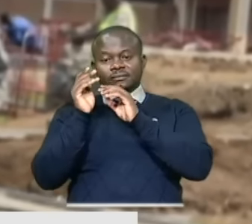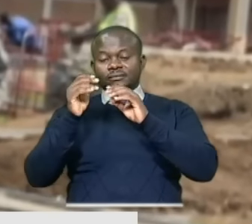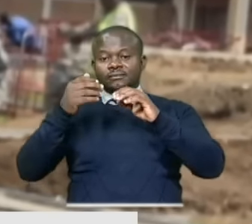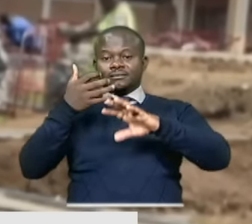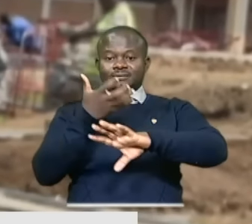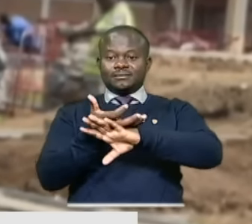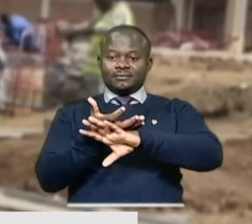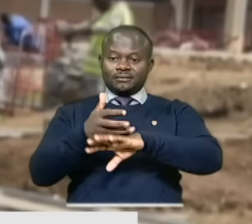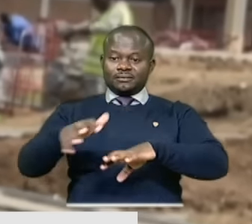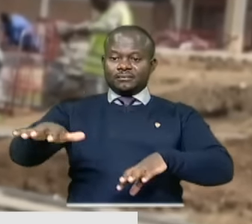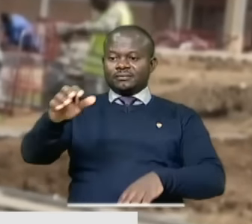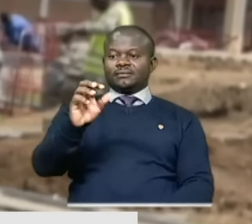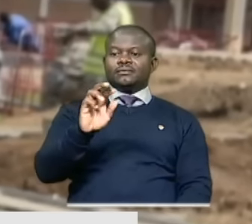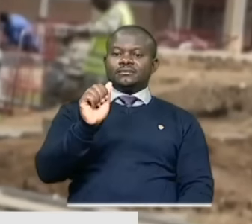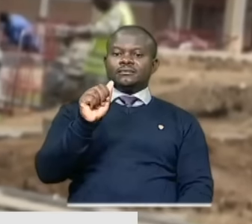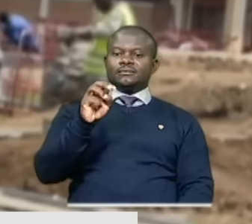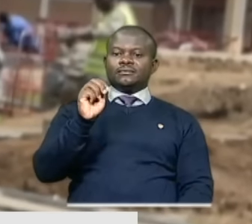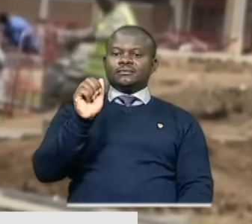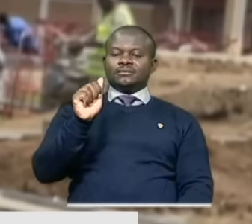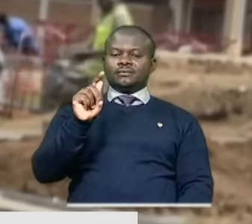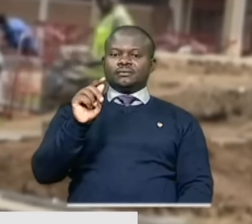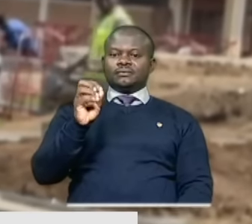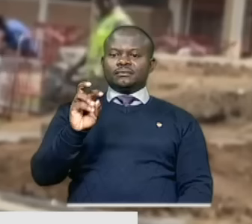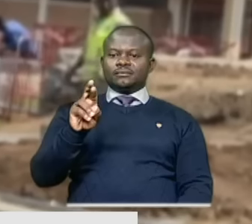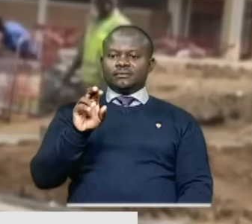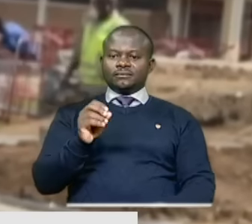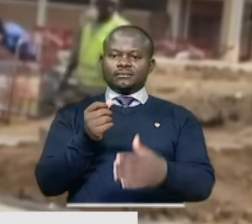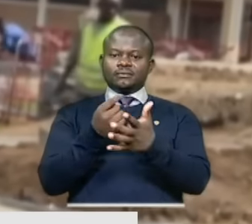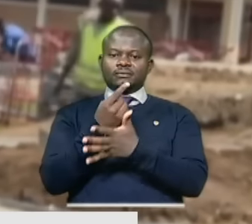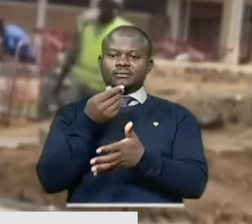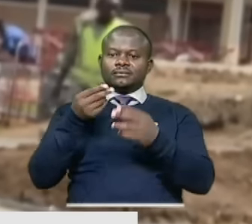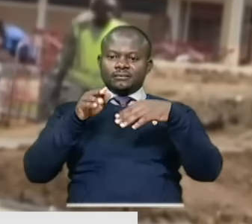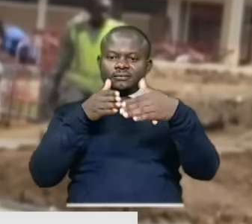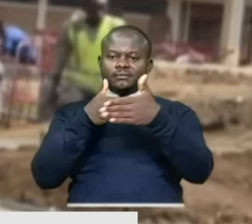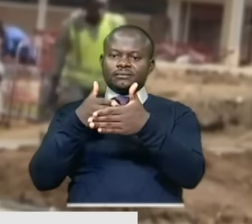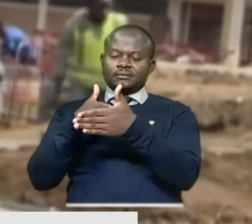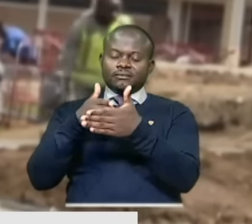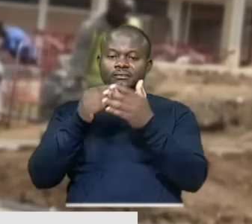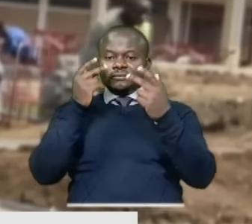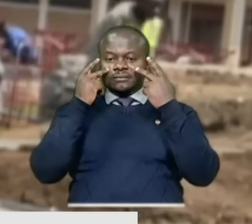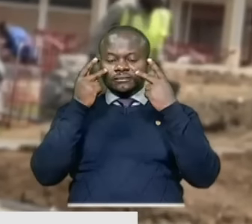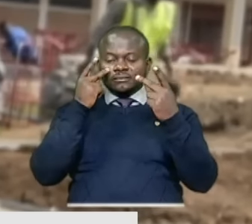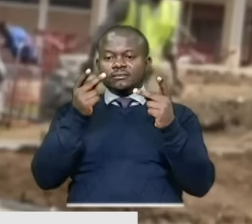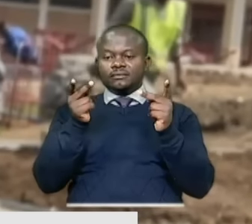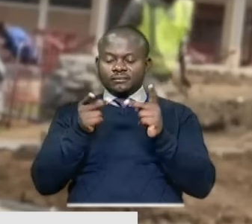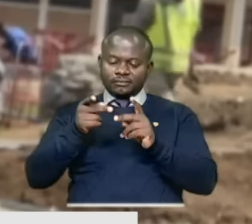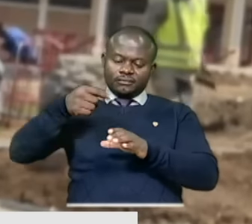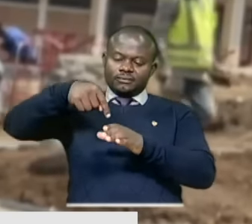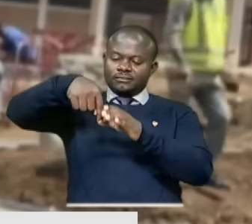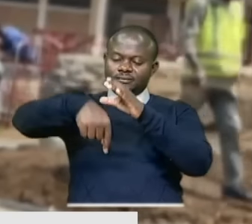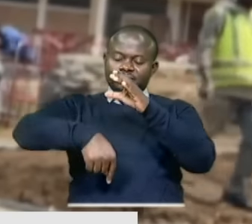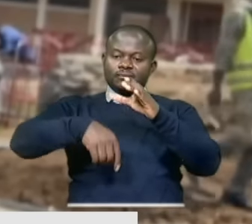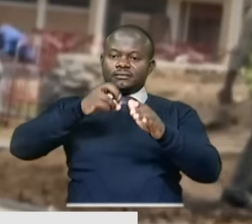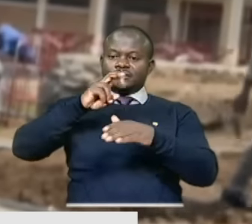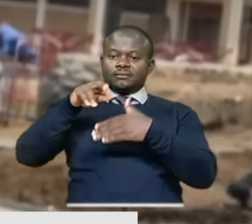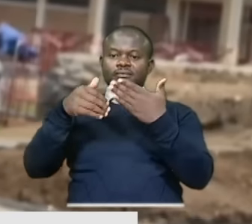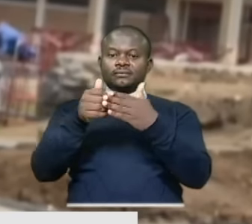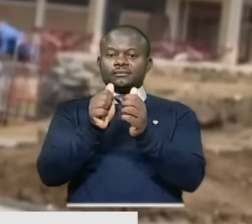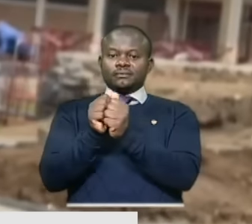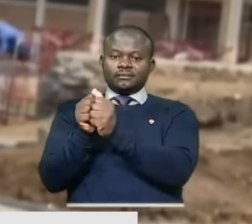muri zone y'amakoro bituma habaho kutindira ko kubona fosse septique cyangwa se amapuy